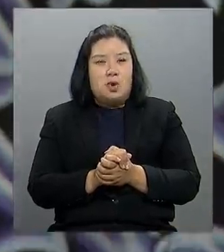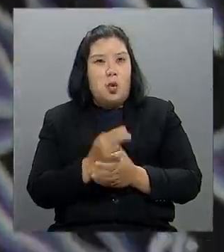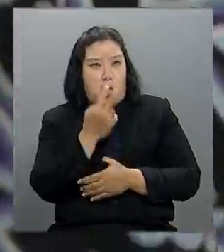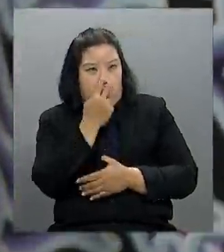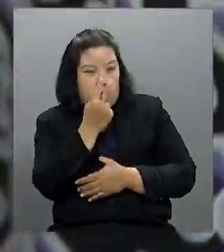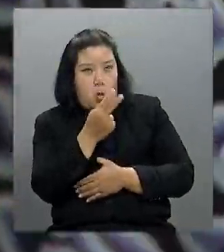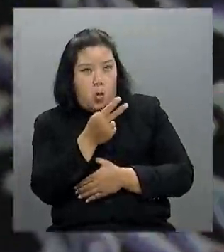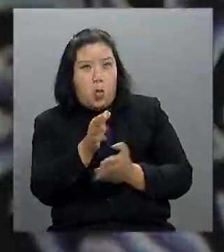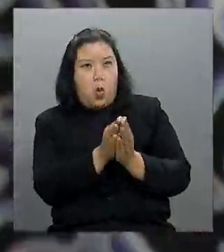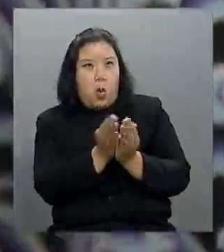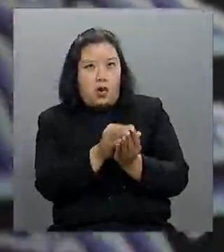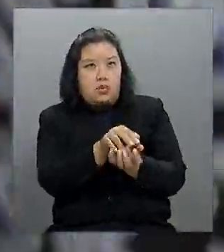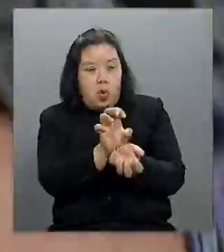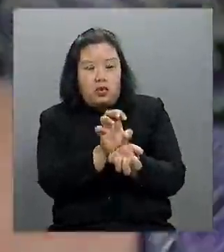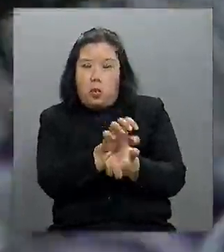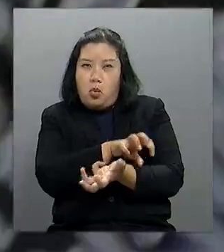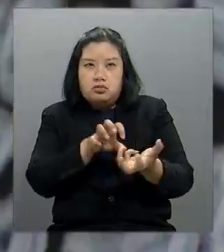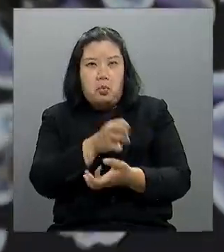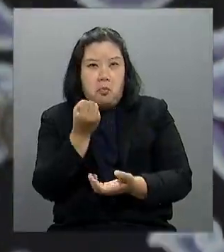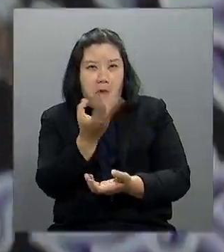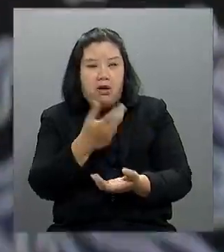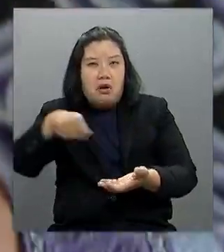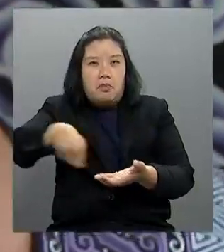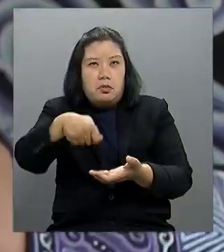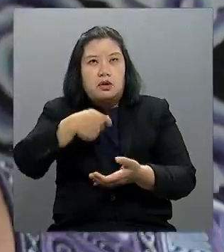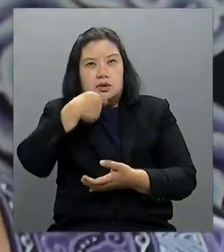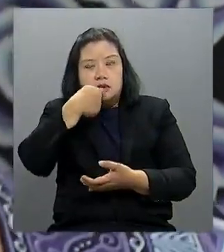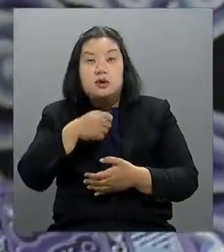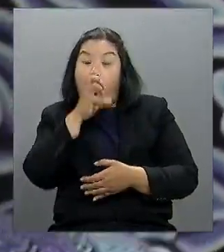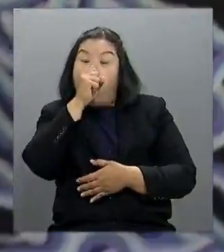เป็นอย่างดูด้วยมันอร่อยนะคะ ป้าลองชิมป้าลองชิม ไหนดูซิ